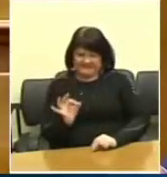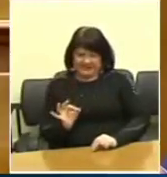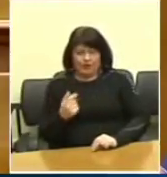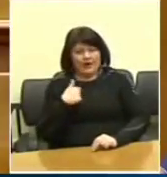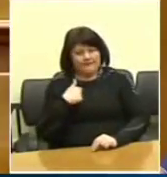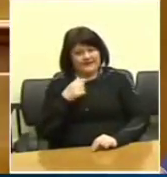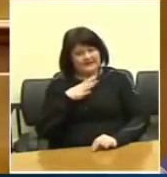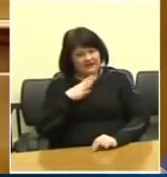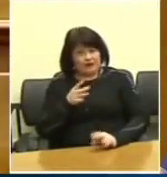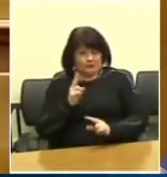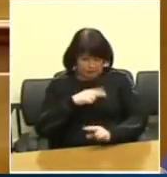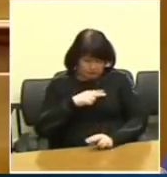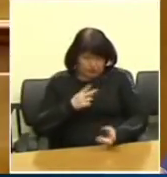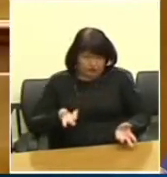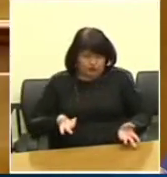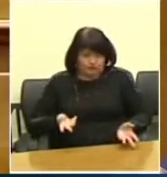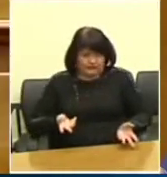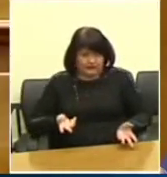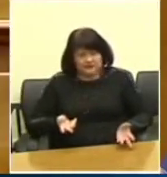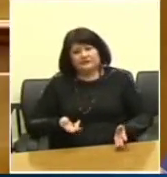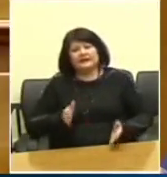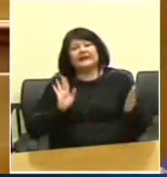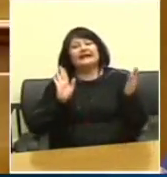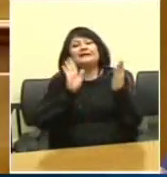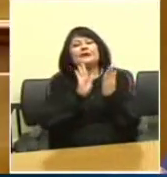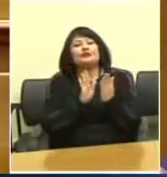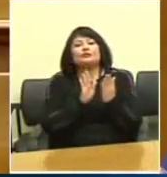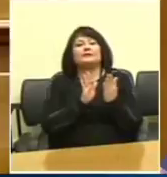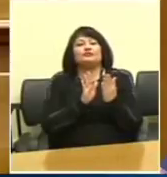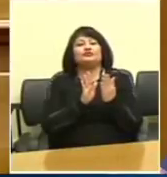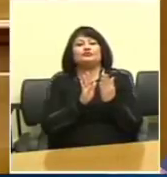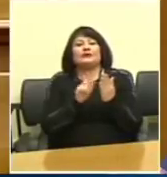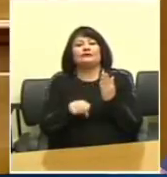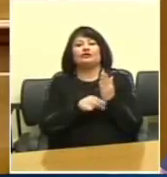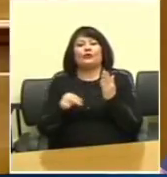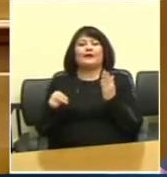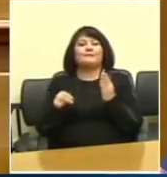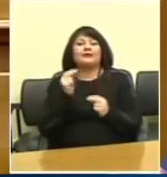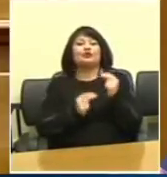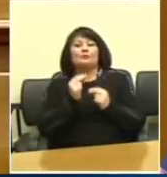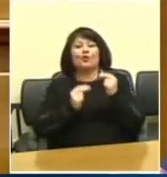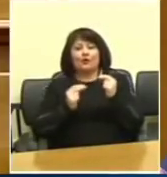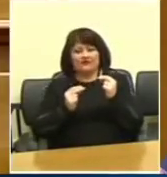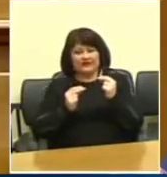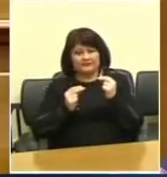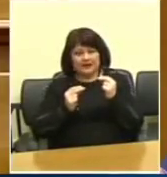επιθυμούμε και ορθώς να αντιμετωπίσουμε το πρόβλημα που